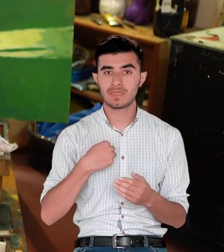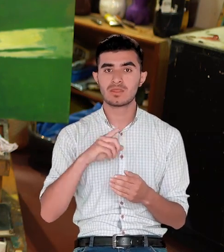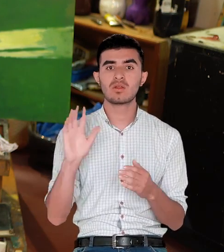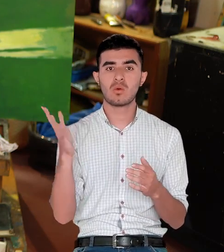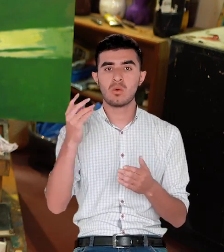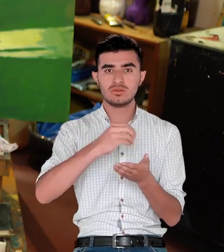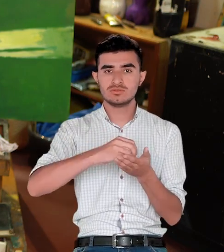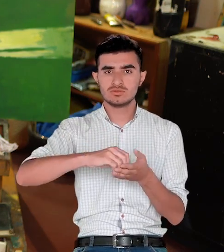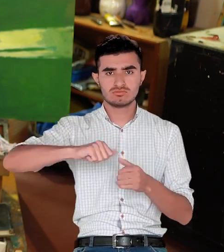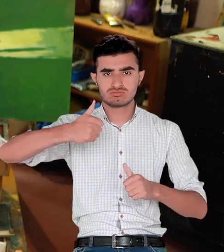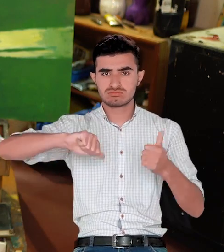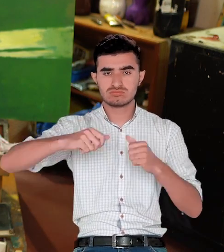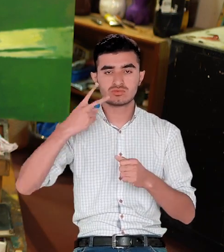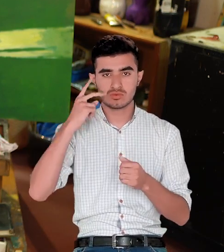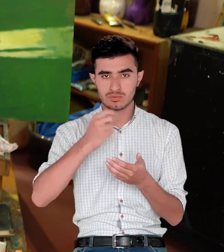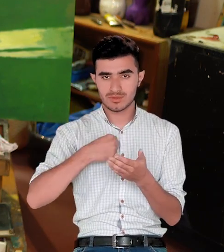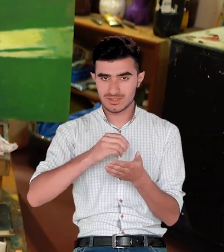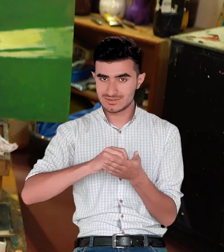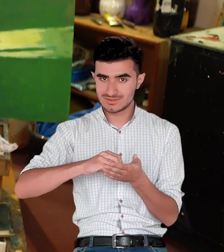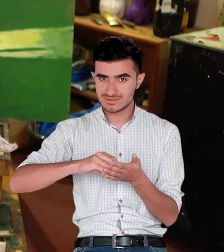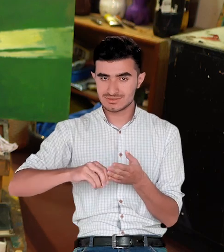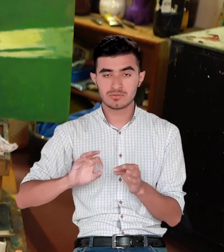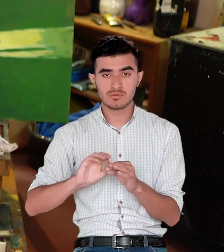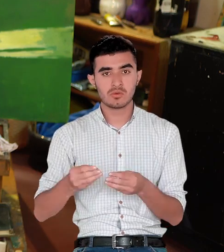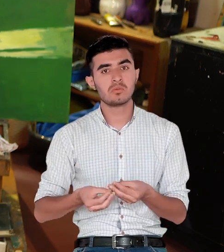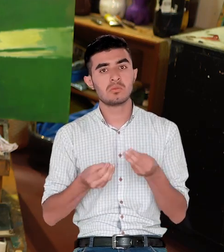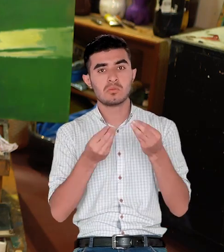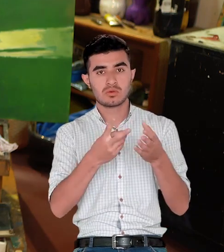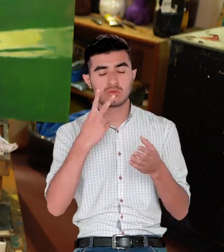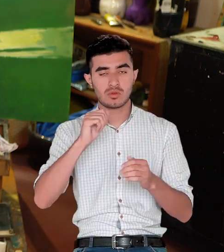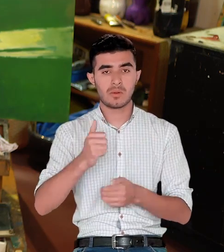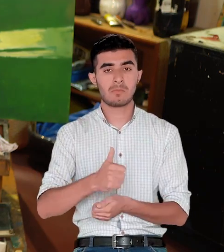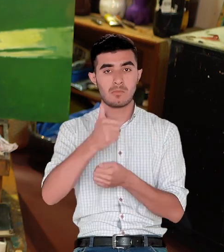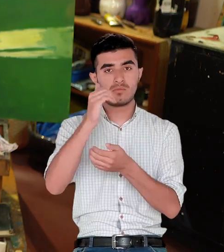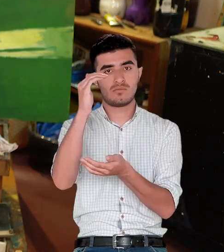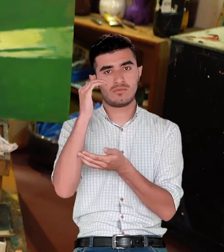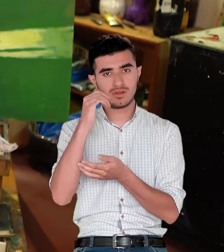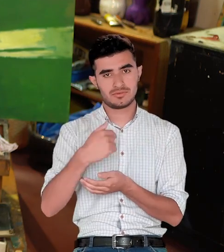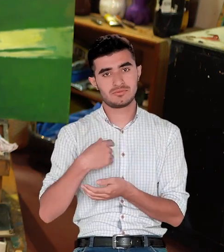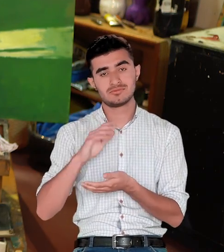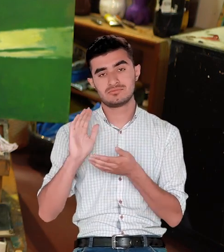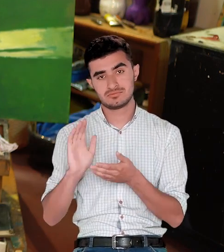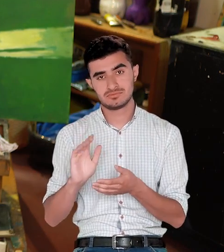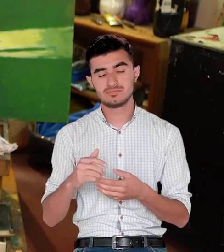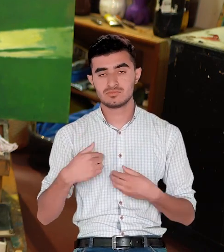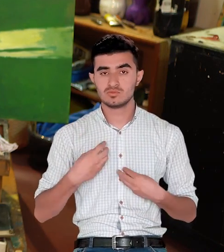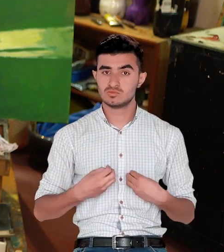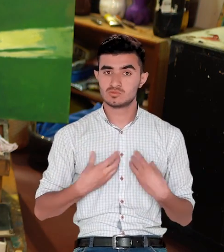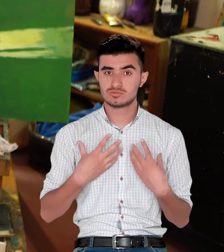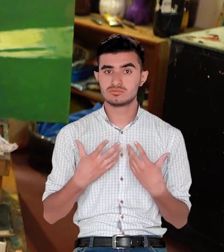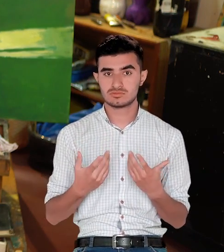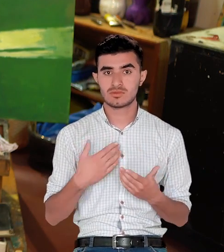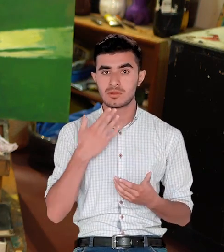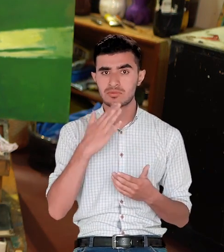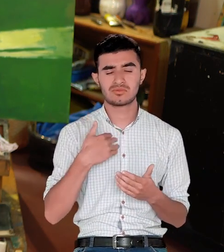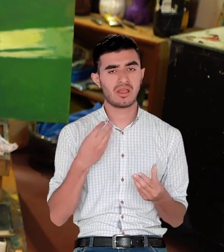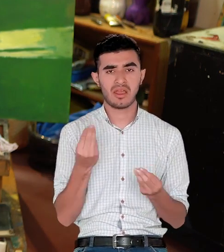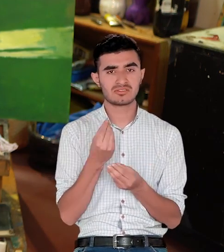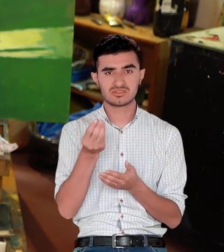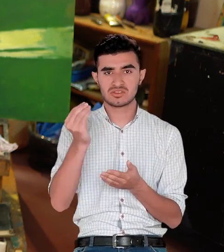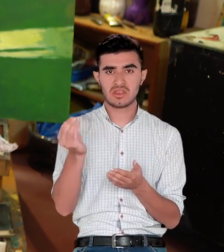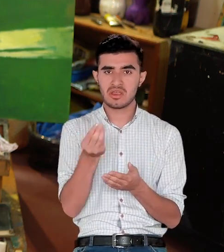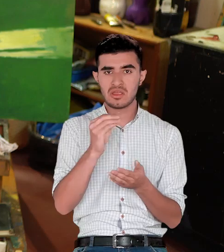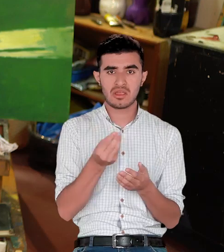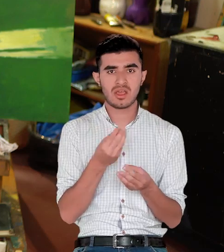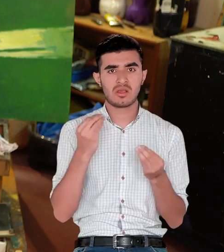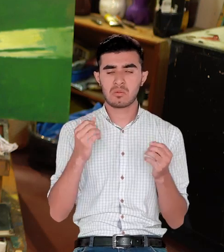ہم نے کہا میں اس میں کیا کمال ہے جو کہ میں نے کیا. انہوں نے کہا جو کچھ تم نے لکھا وہ اتنی بچستگی جو ہے نا اس